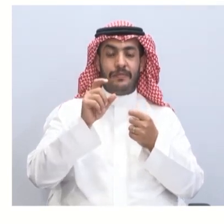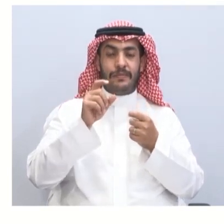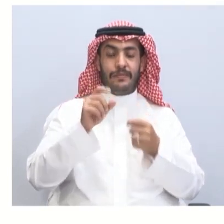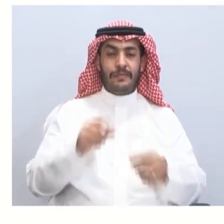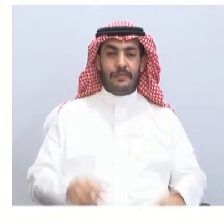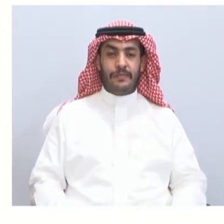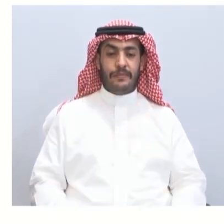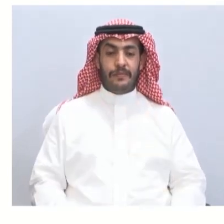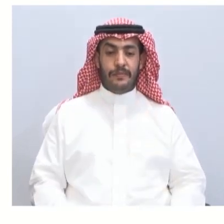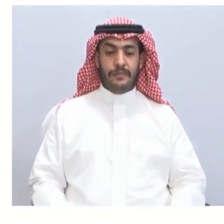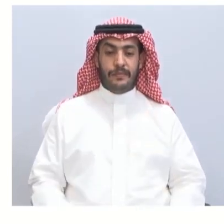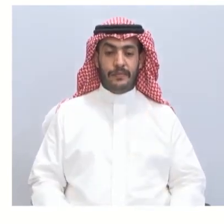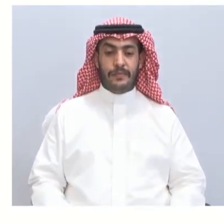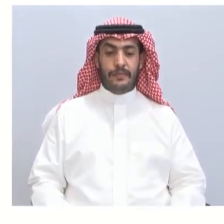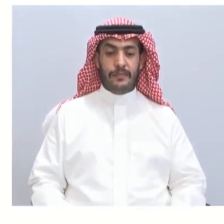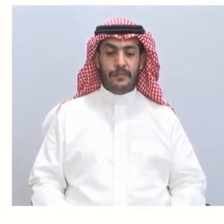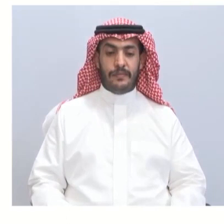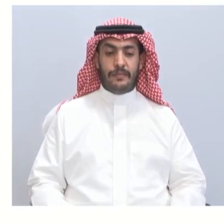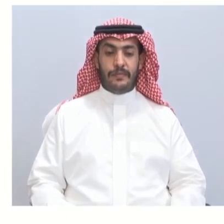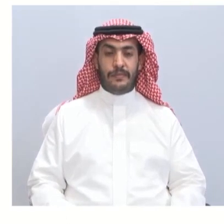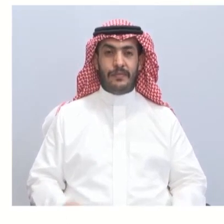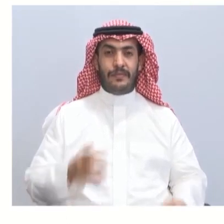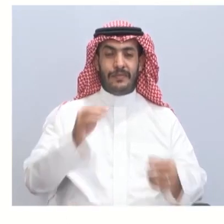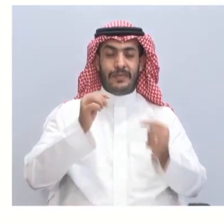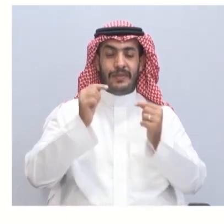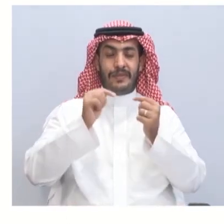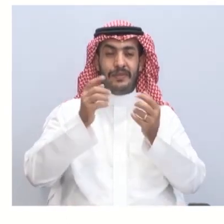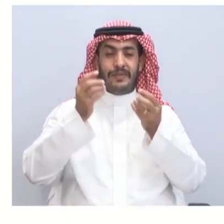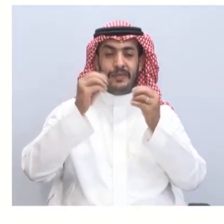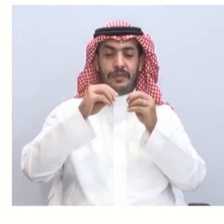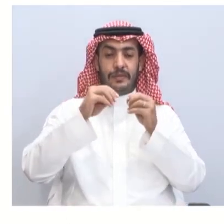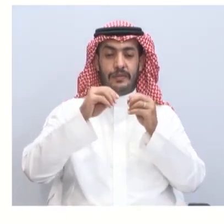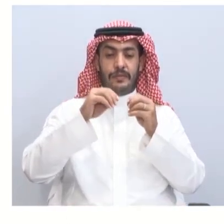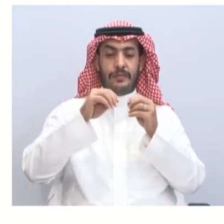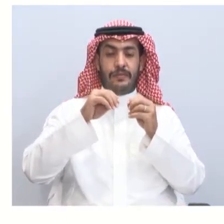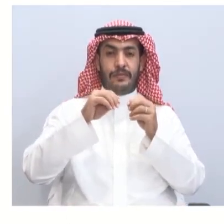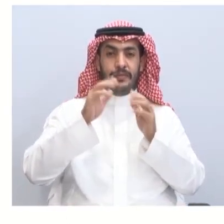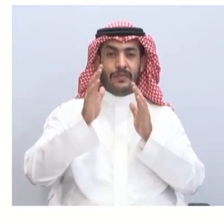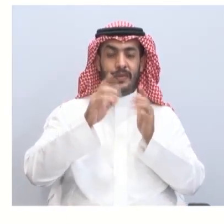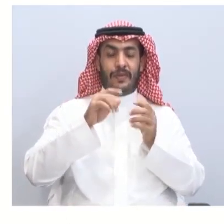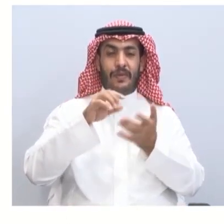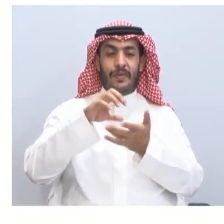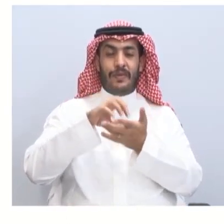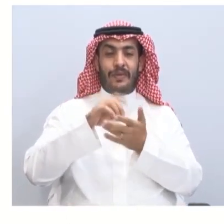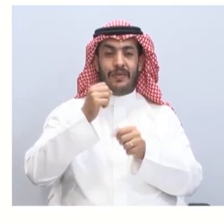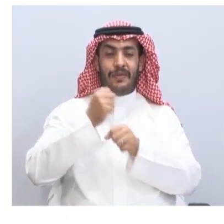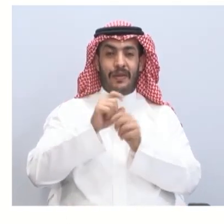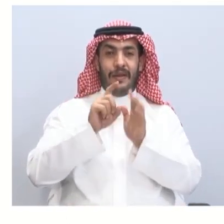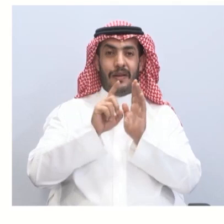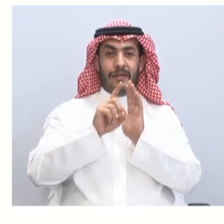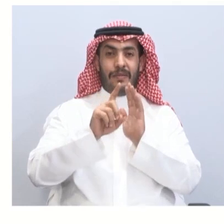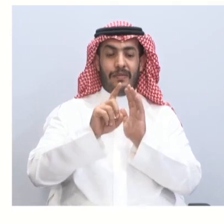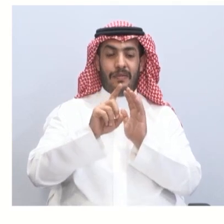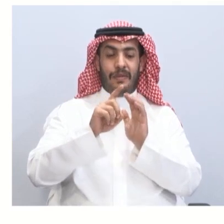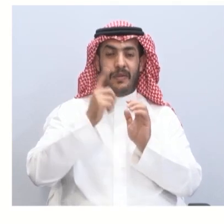للفتن لم يتجاوز نفوذ ومساحه المساحه او النفوذ الفعلي للامام